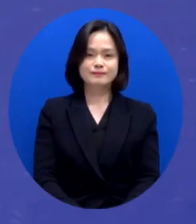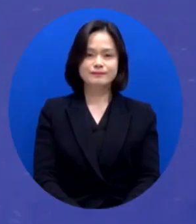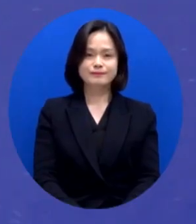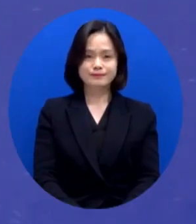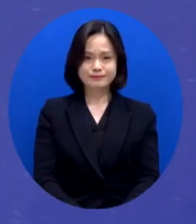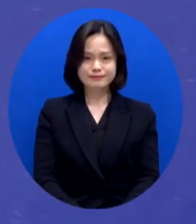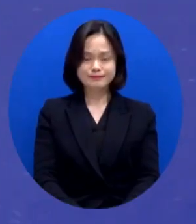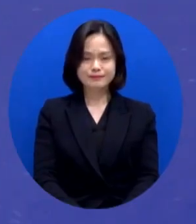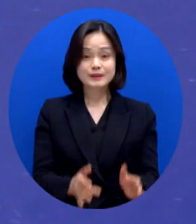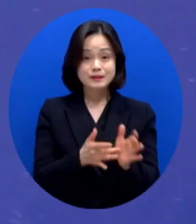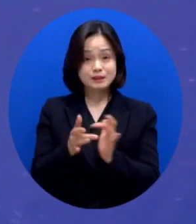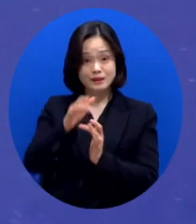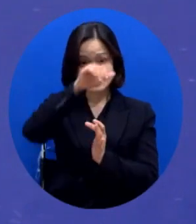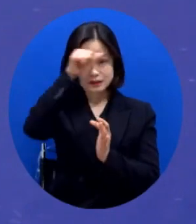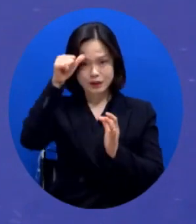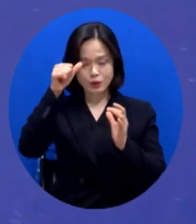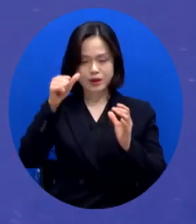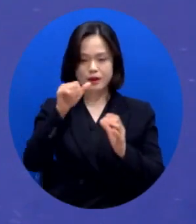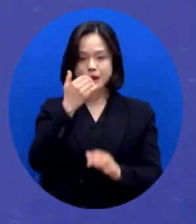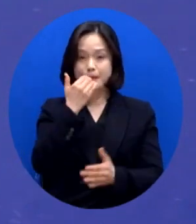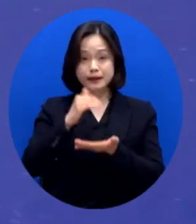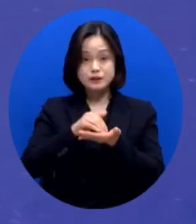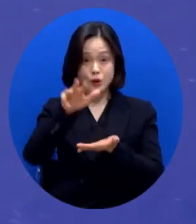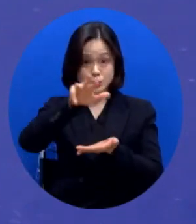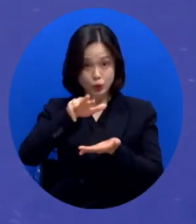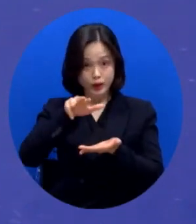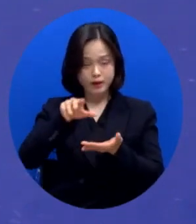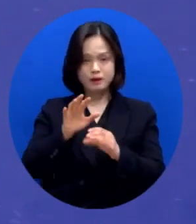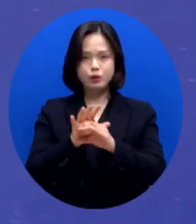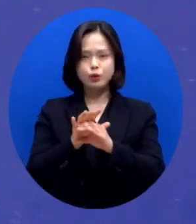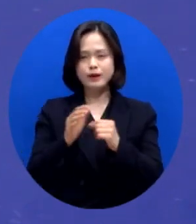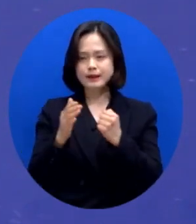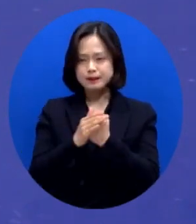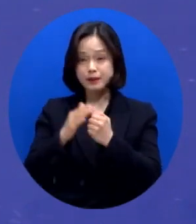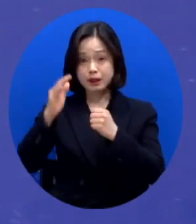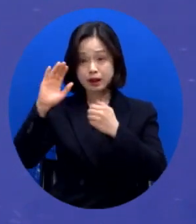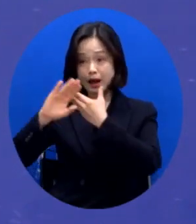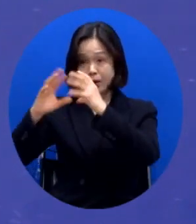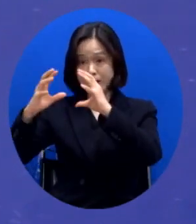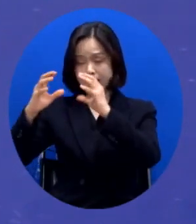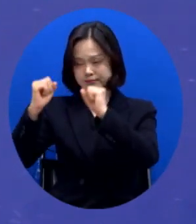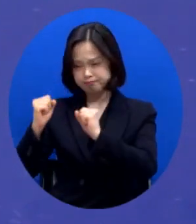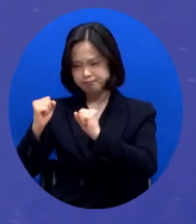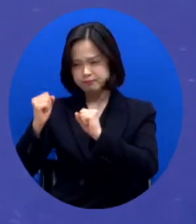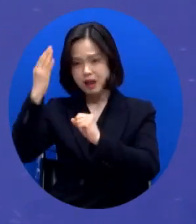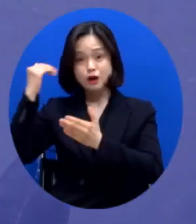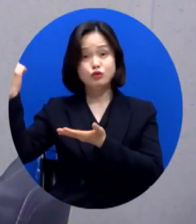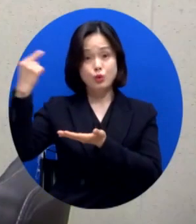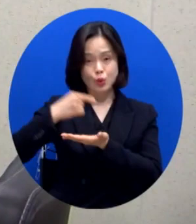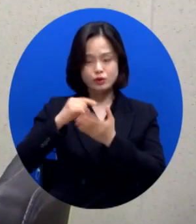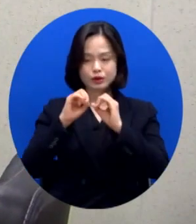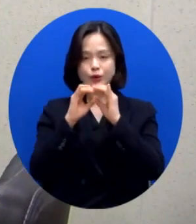대한예수교장로회 백석총회가 코로나19 사태로 어려움을 겪고 있는 선교사들을 위해 추가 지원에 나섰습니다.